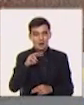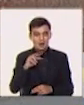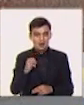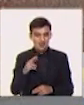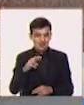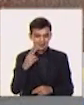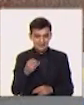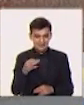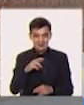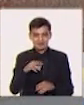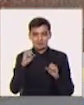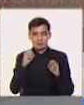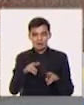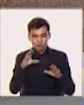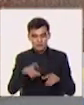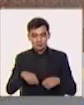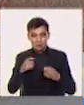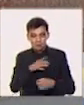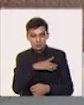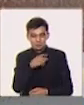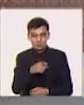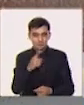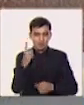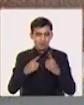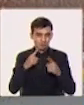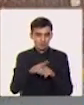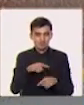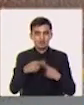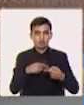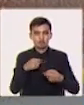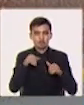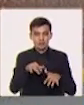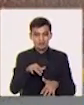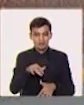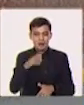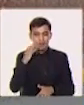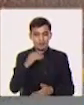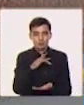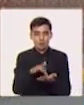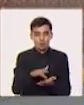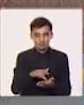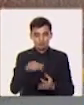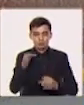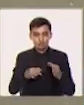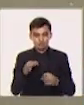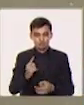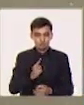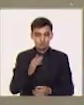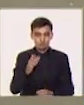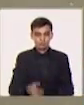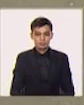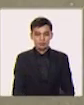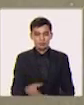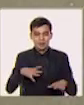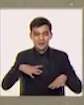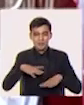апелляциялық коллегиясына тапсырып отырмыз. Осы даудың келесі шешімін Алматы қалалық сотынан күтеміз. Базар